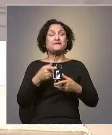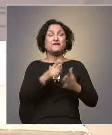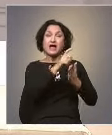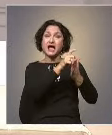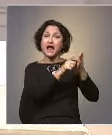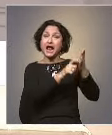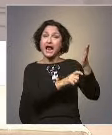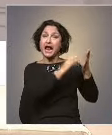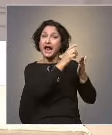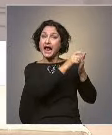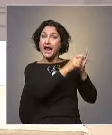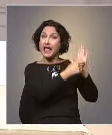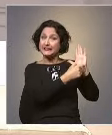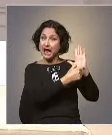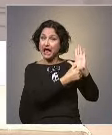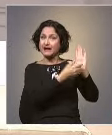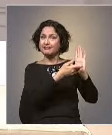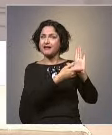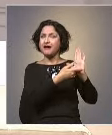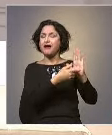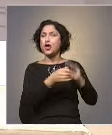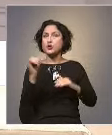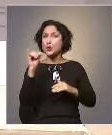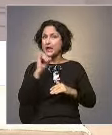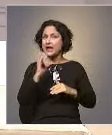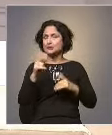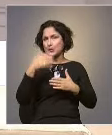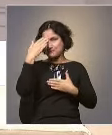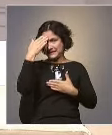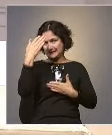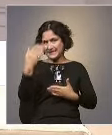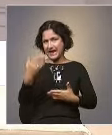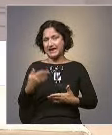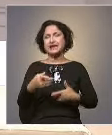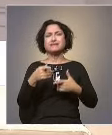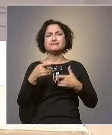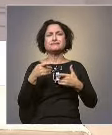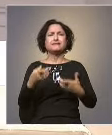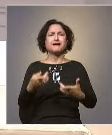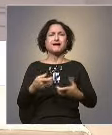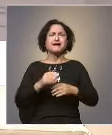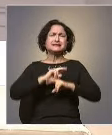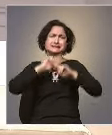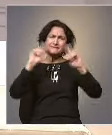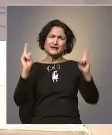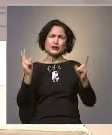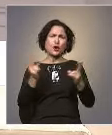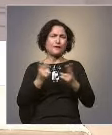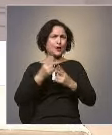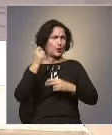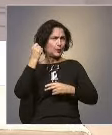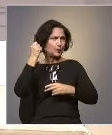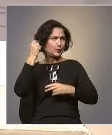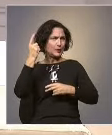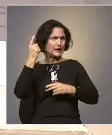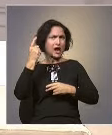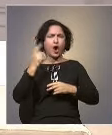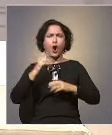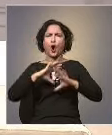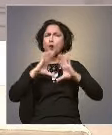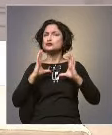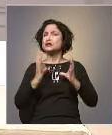календара на ЮНЕСКО е признанието на световната културна общественост за значимостта на делото